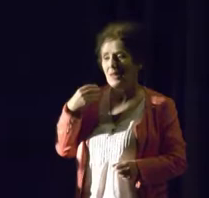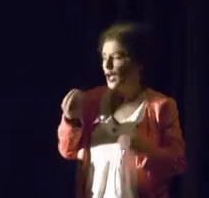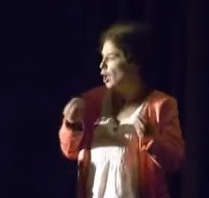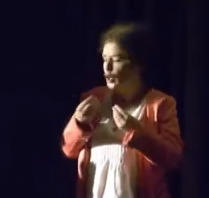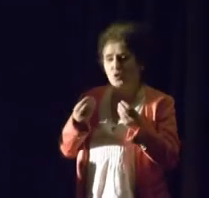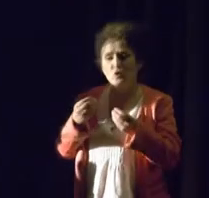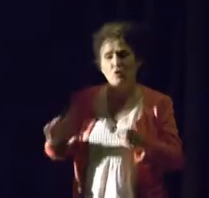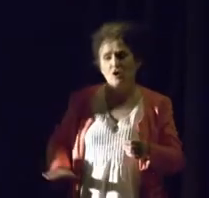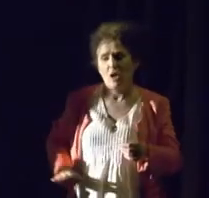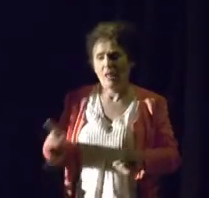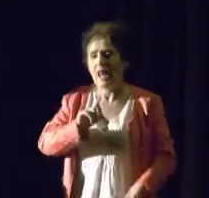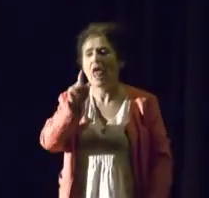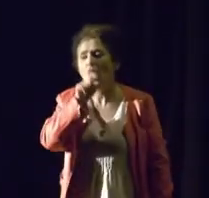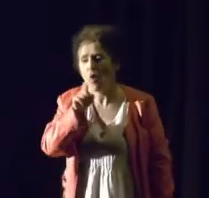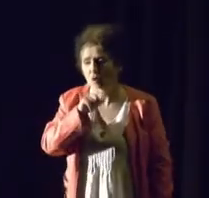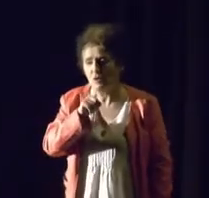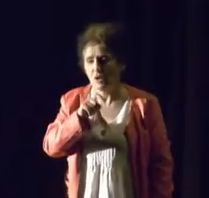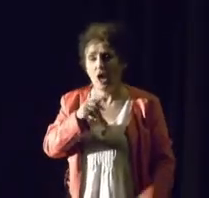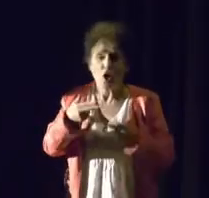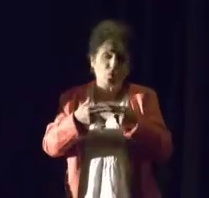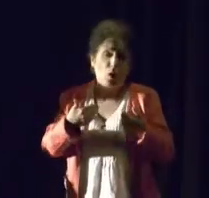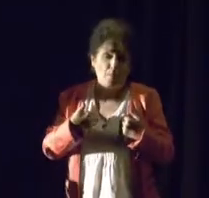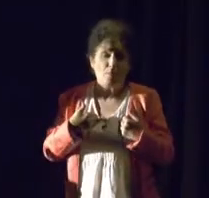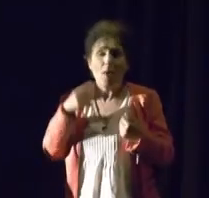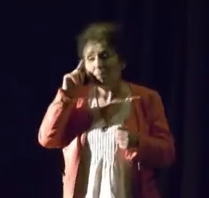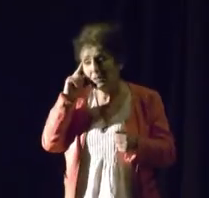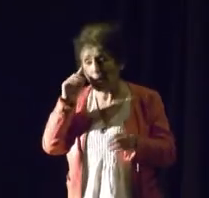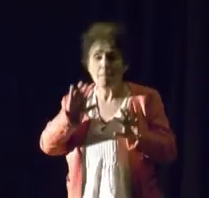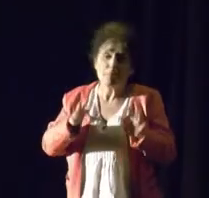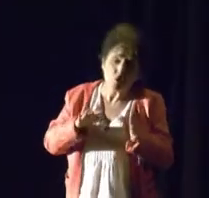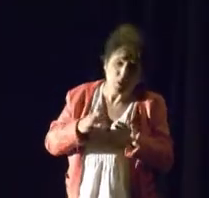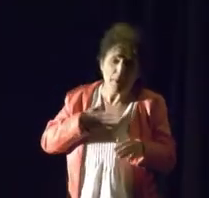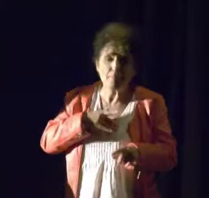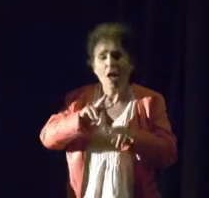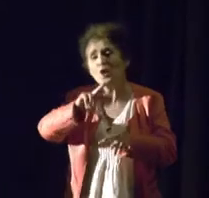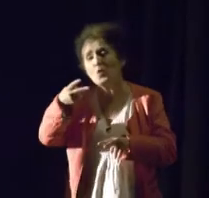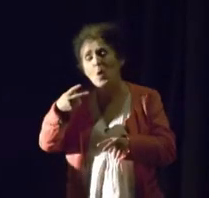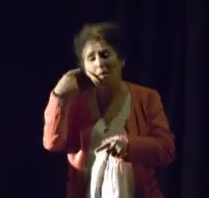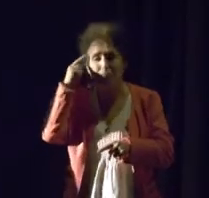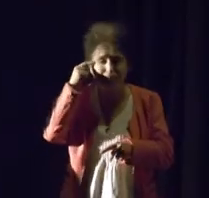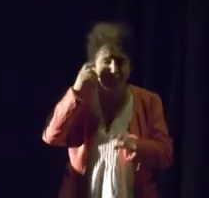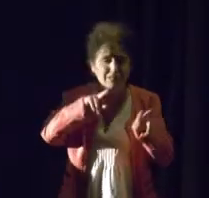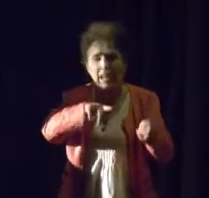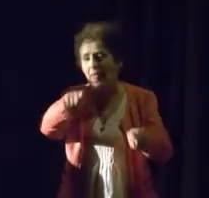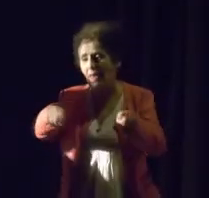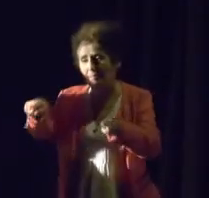Затоа што жената не е кокошка. Ама тоа според моје мислење. Може би има и други мислења.